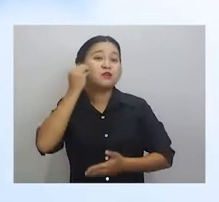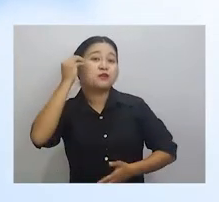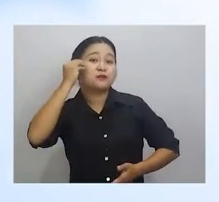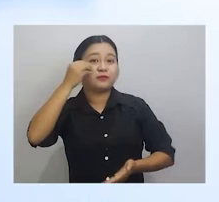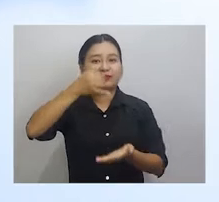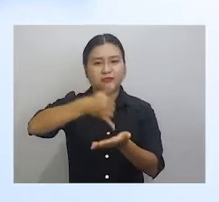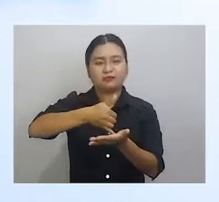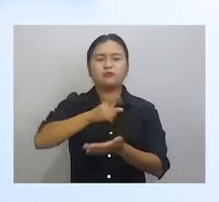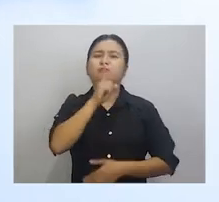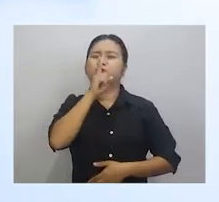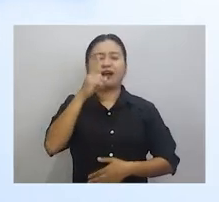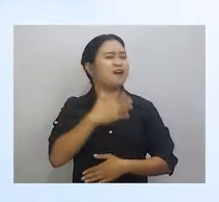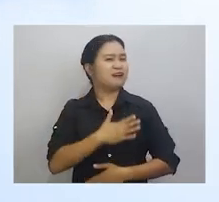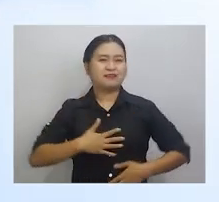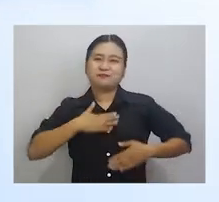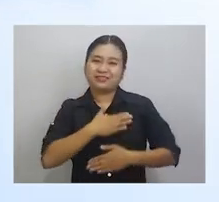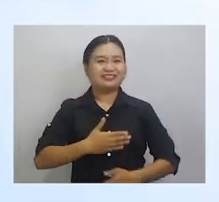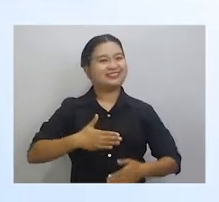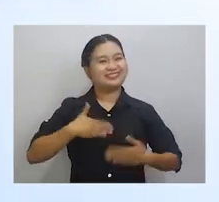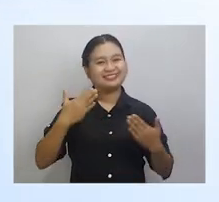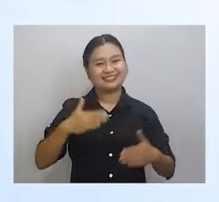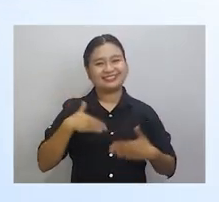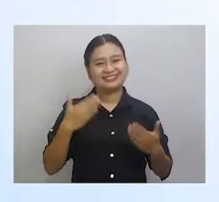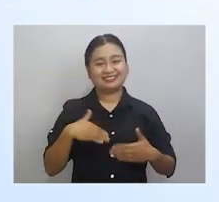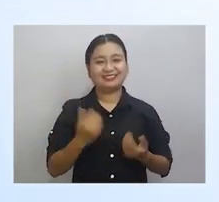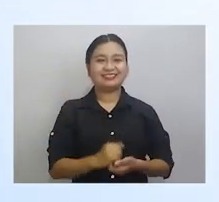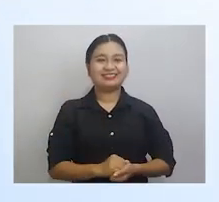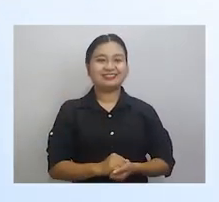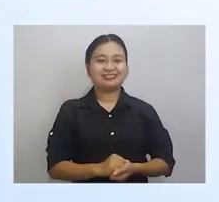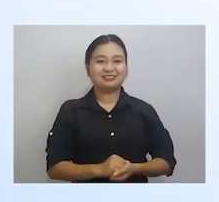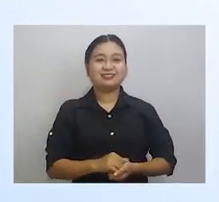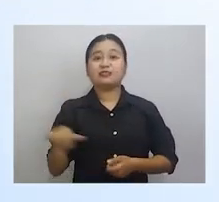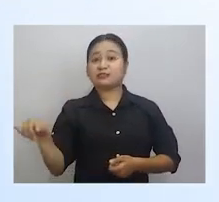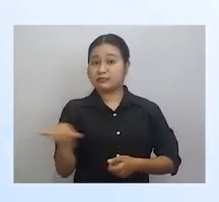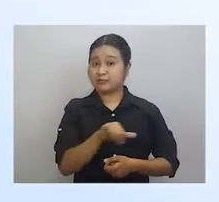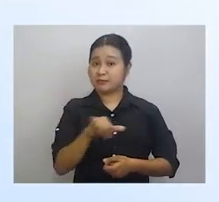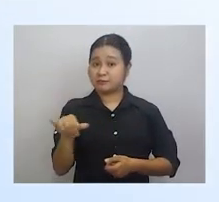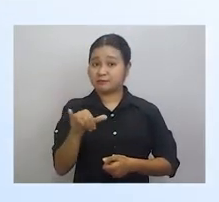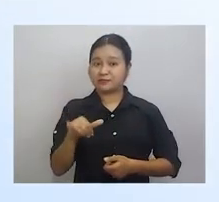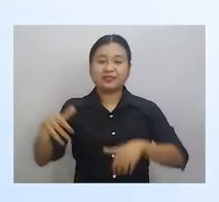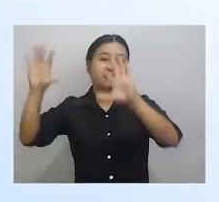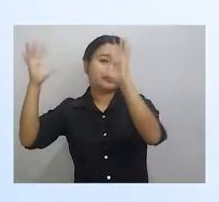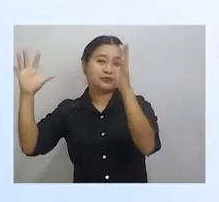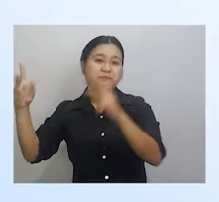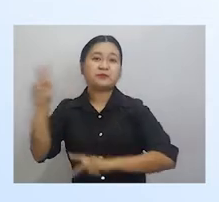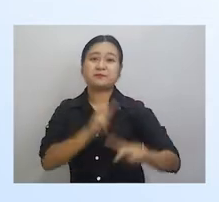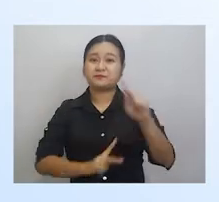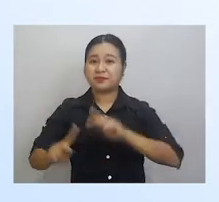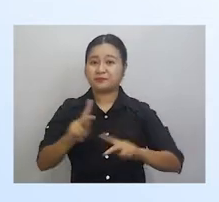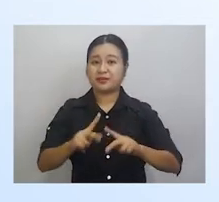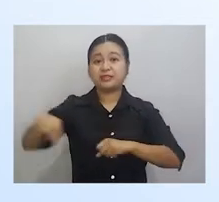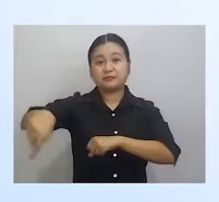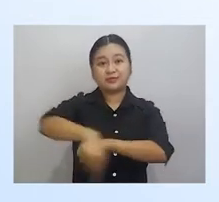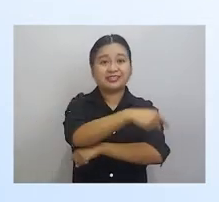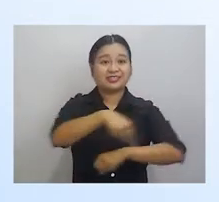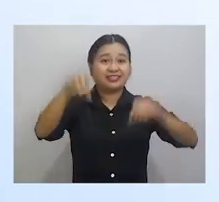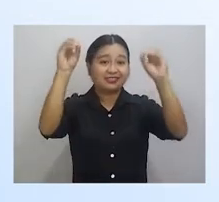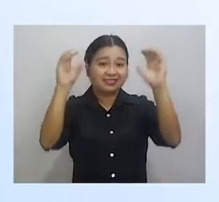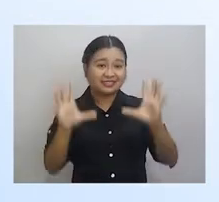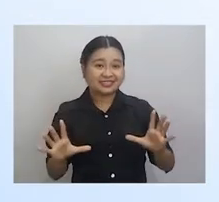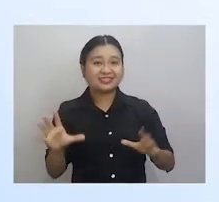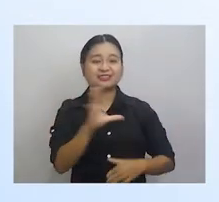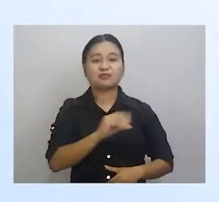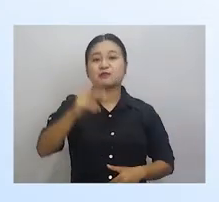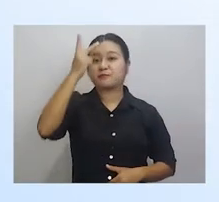tropeyo ay nakakatuwa. Gayun din, ang may pagmalaki ng iba lalong-lalo na ng ating mga guro